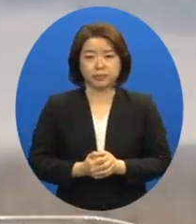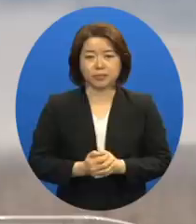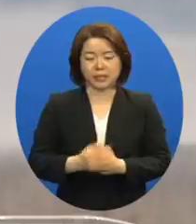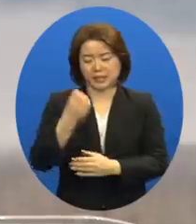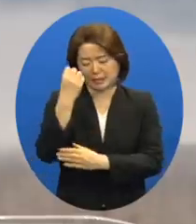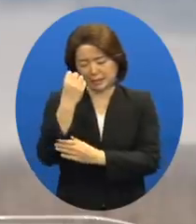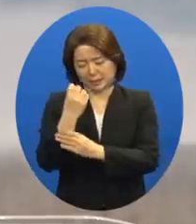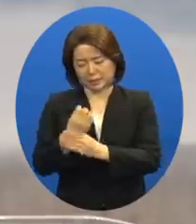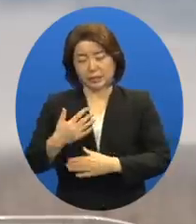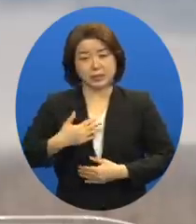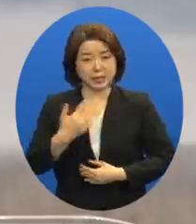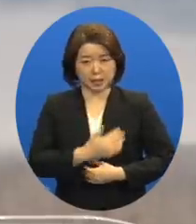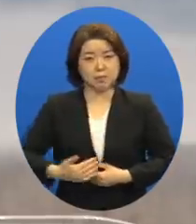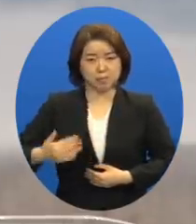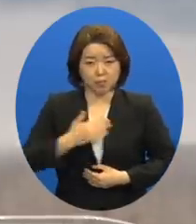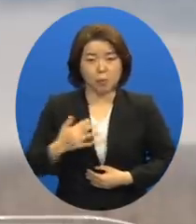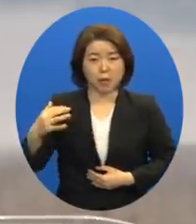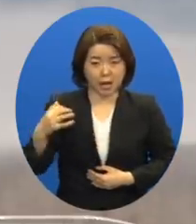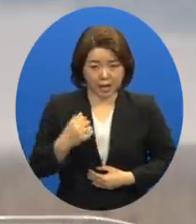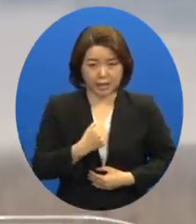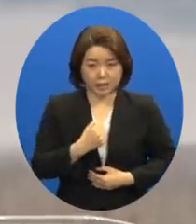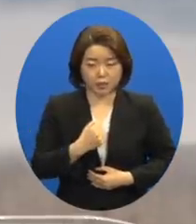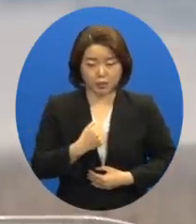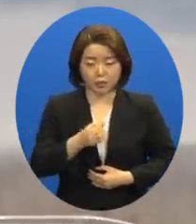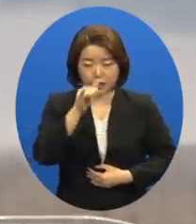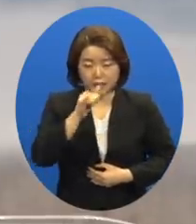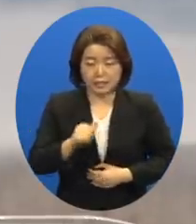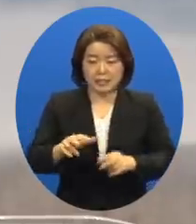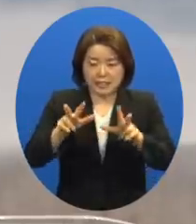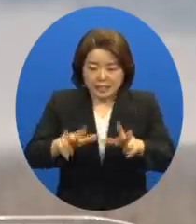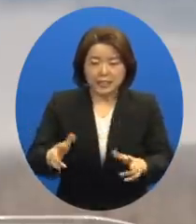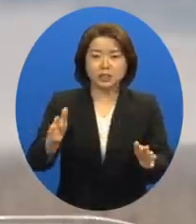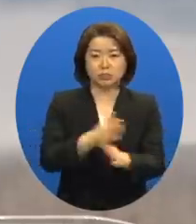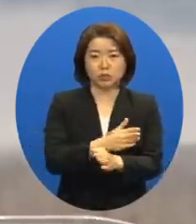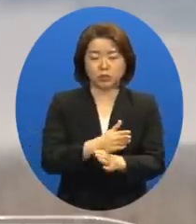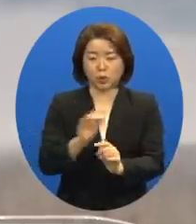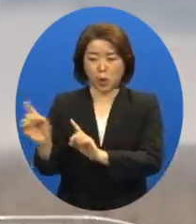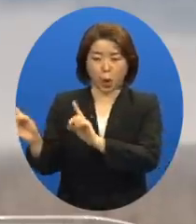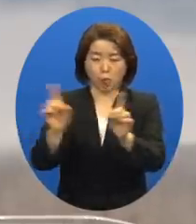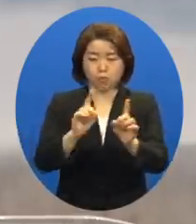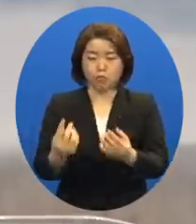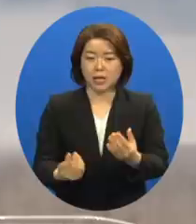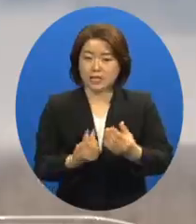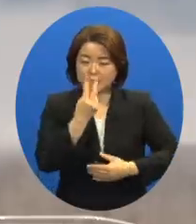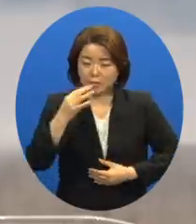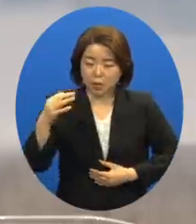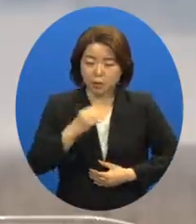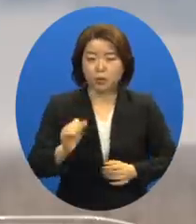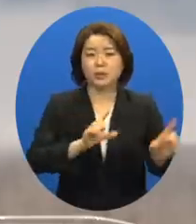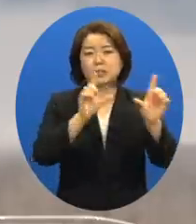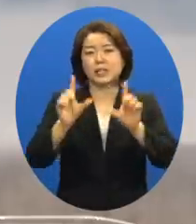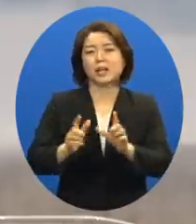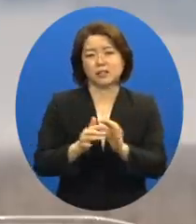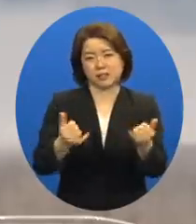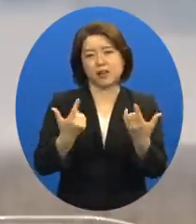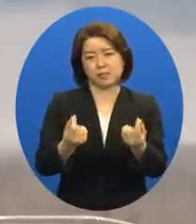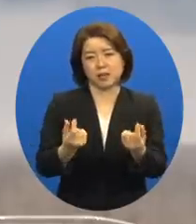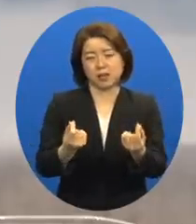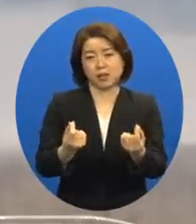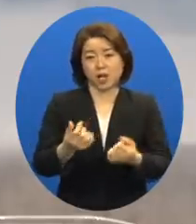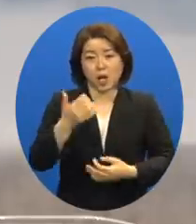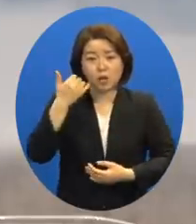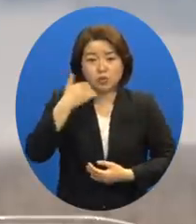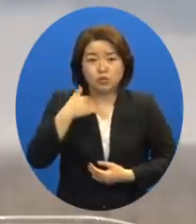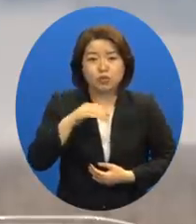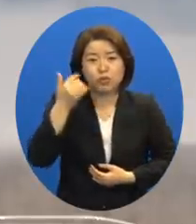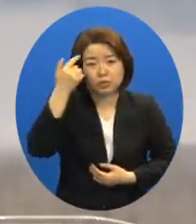썩어질 그런 육신을 가지고 사는 지금부터 우리는 부활의 생명으로 사는 자입니다. 누가 그런